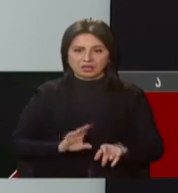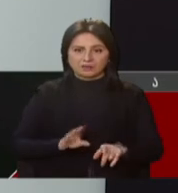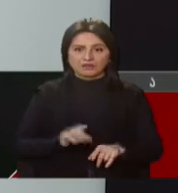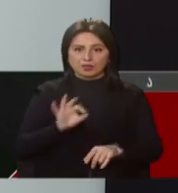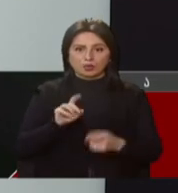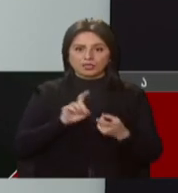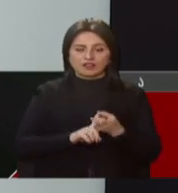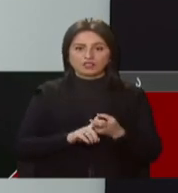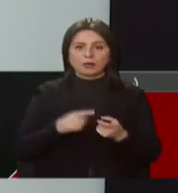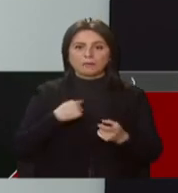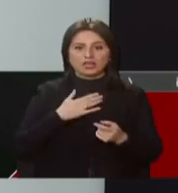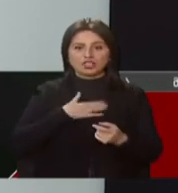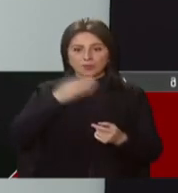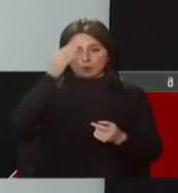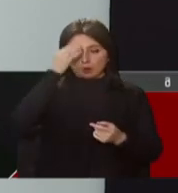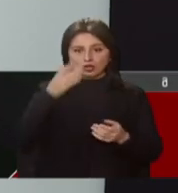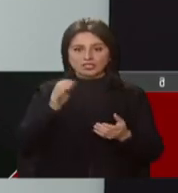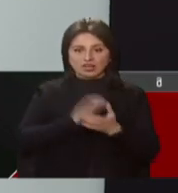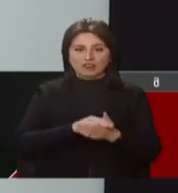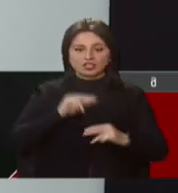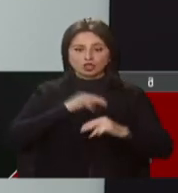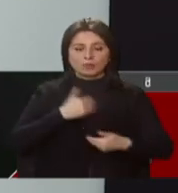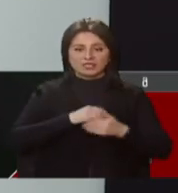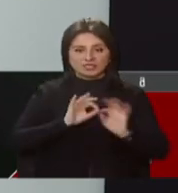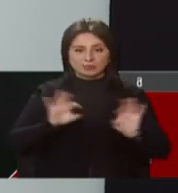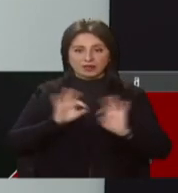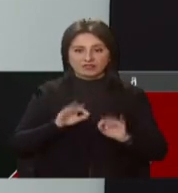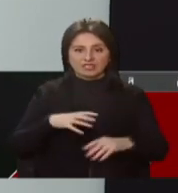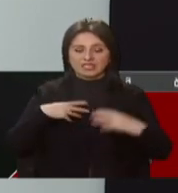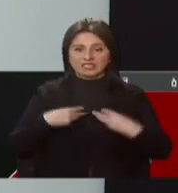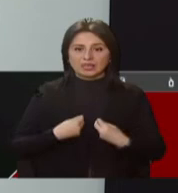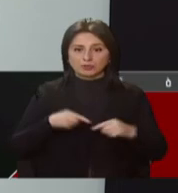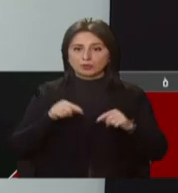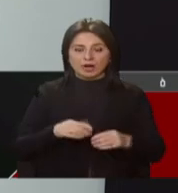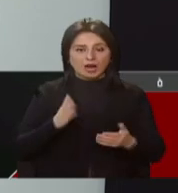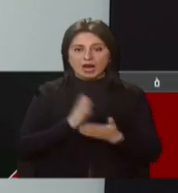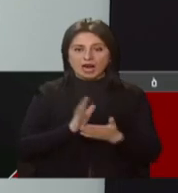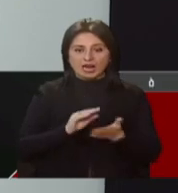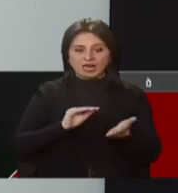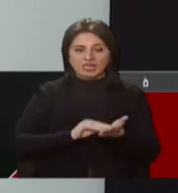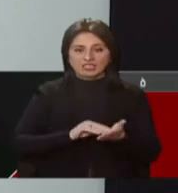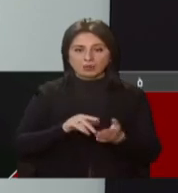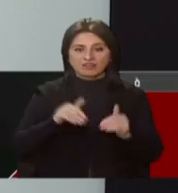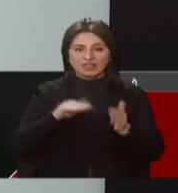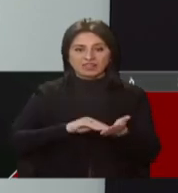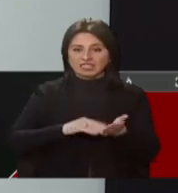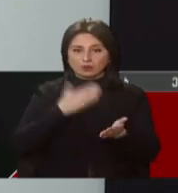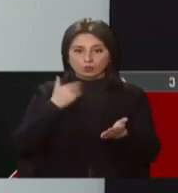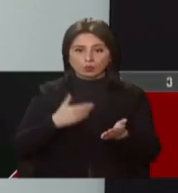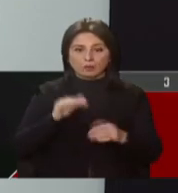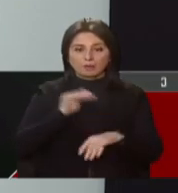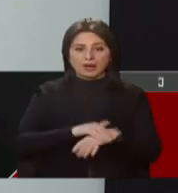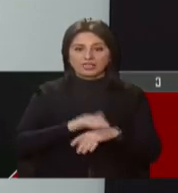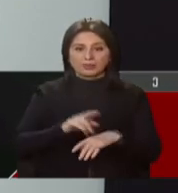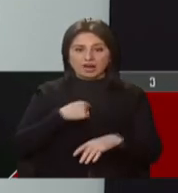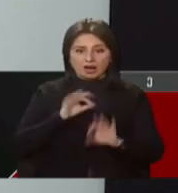ამასთან დაკავშირებით. მე ჩემი პოზიცია გავაცანი შრომის ინსპექციას სამწუხაროდ აქ არ არის ასახული, ამ დასკვნაში არ არის ასახული ის ფაქტები,